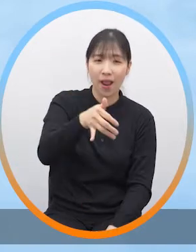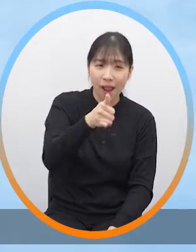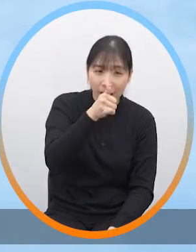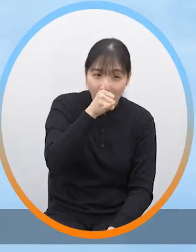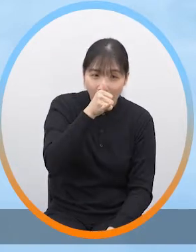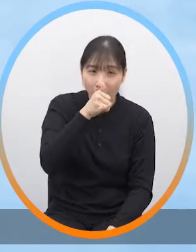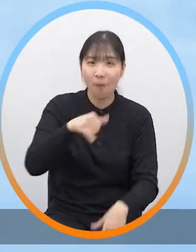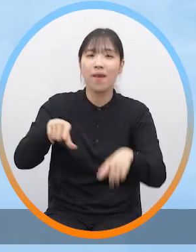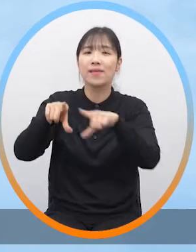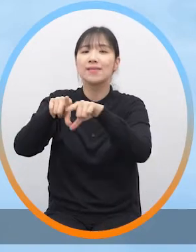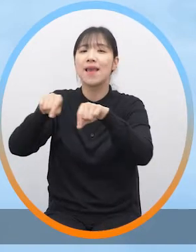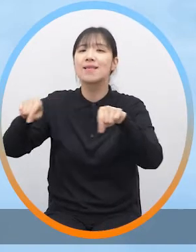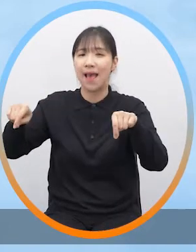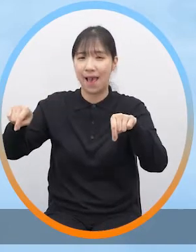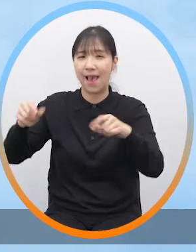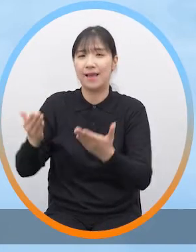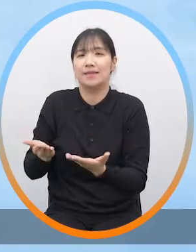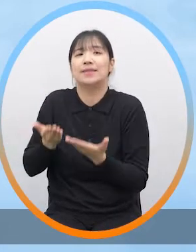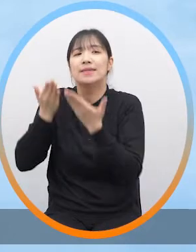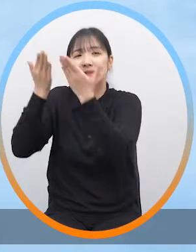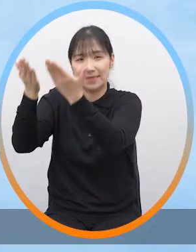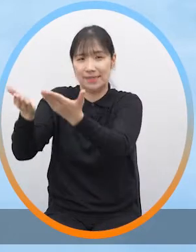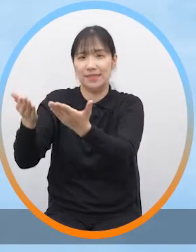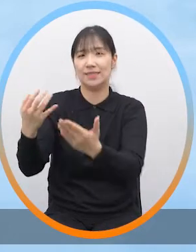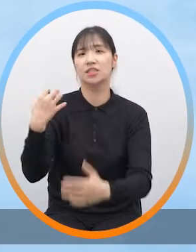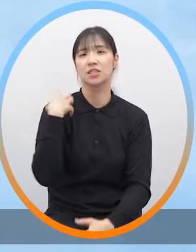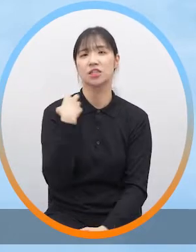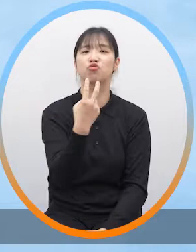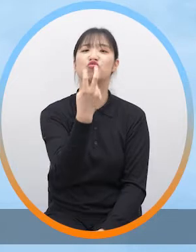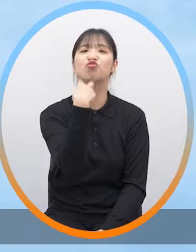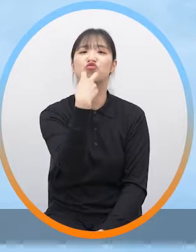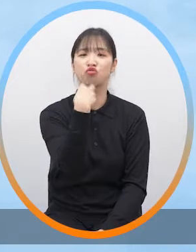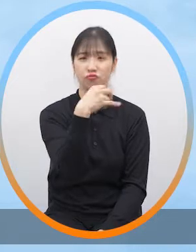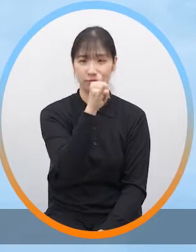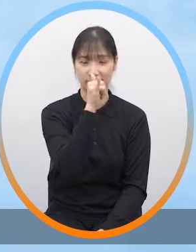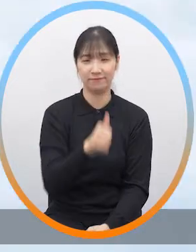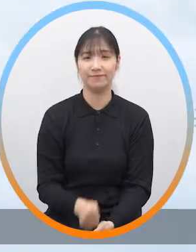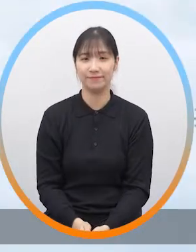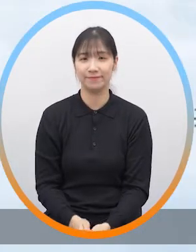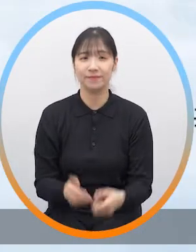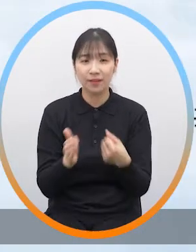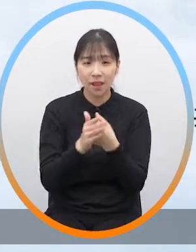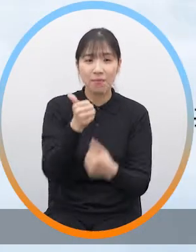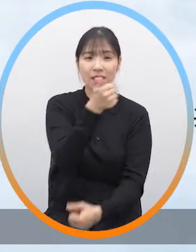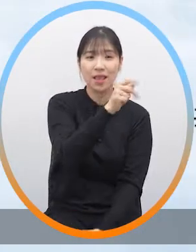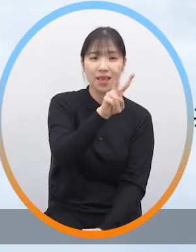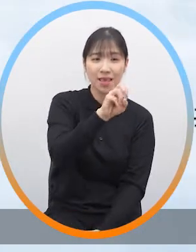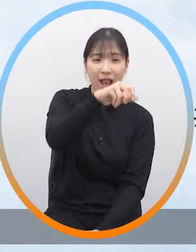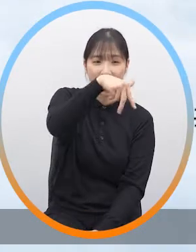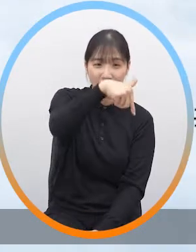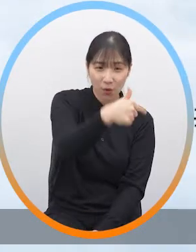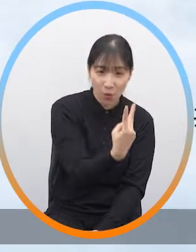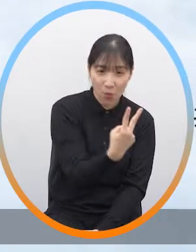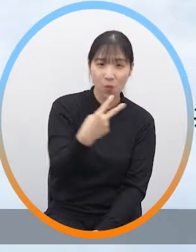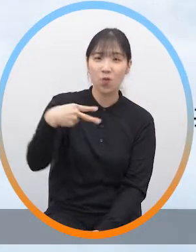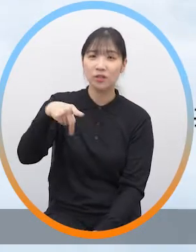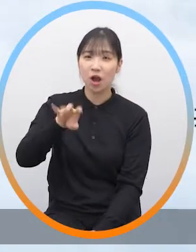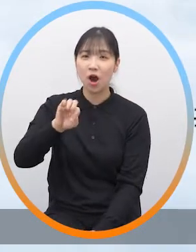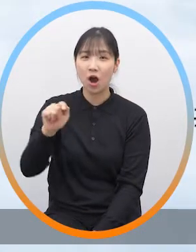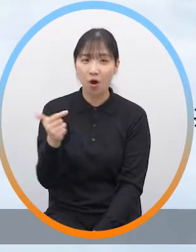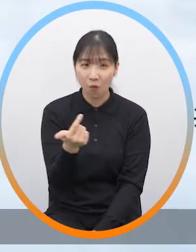함께 제사 지내는 기능, 즉 제향 기능이 같이 있습니다. 그래서 향교나